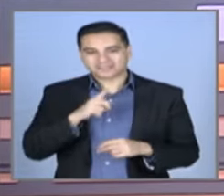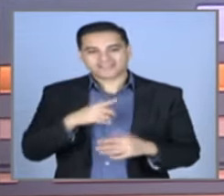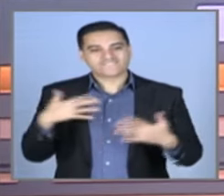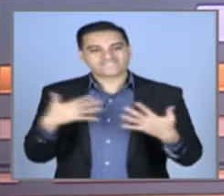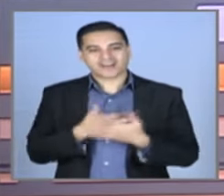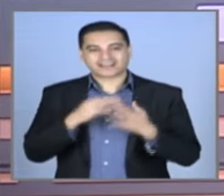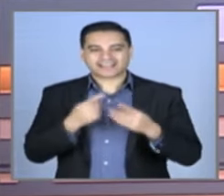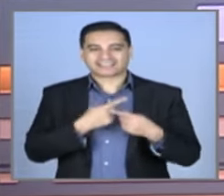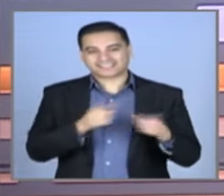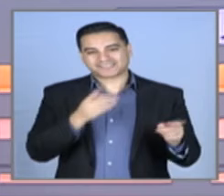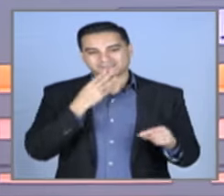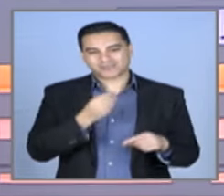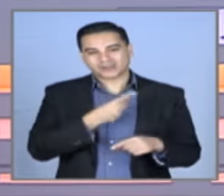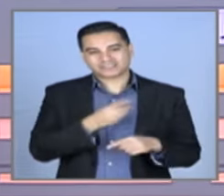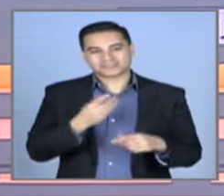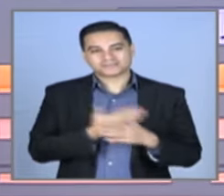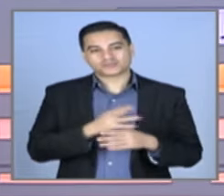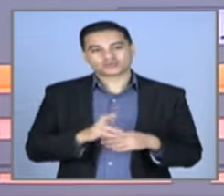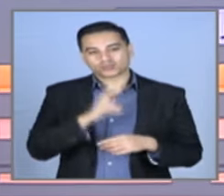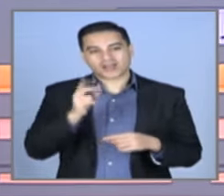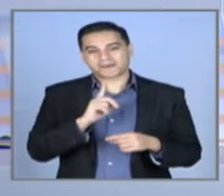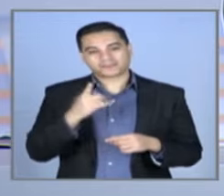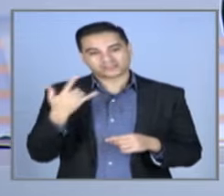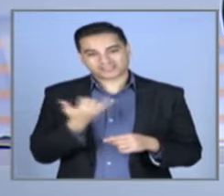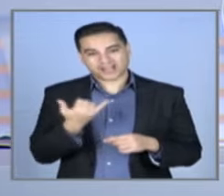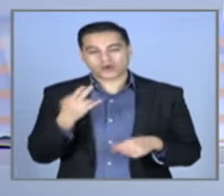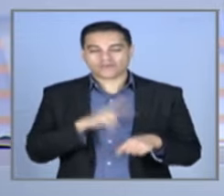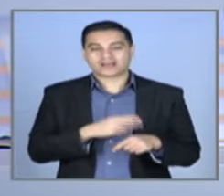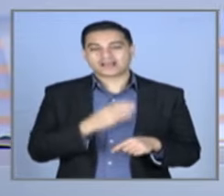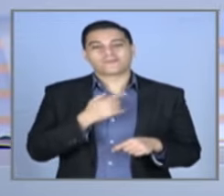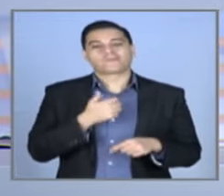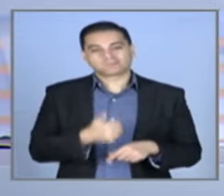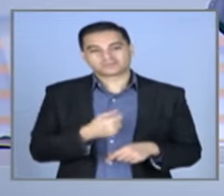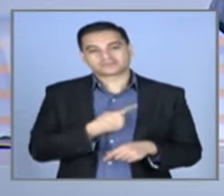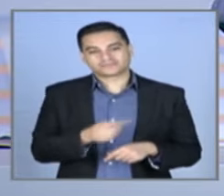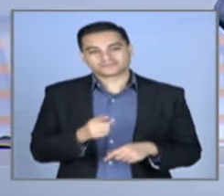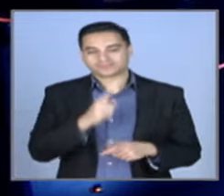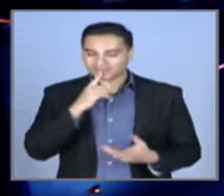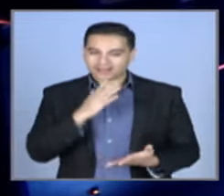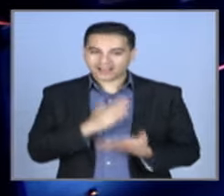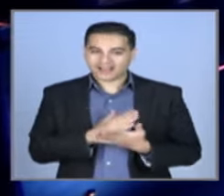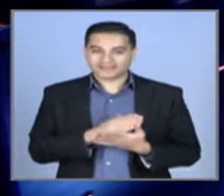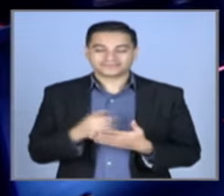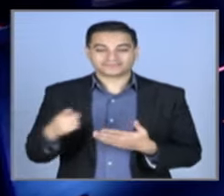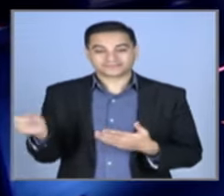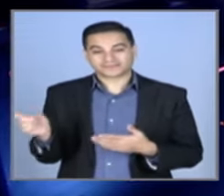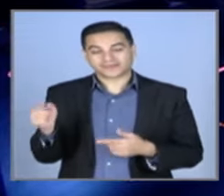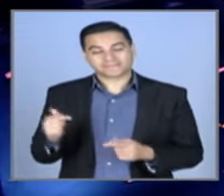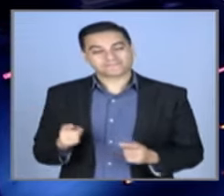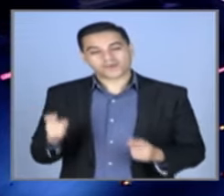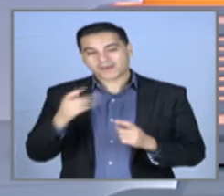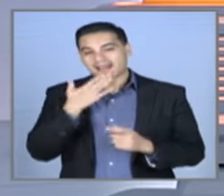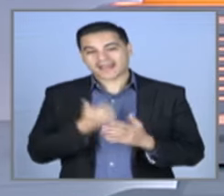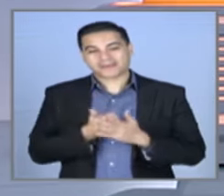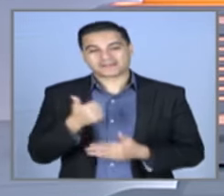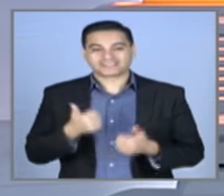هم فرحوا لك لأن السؤال ما كانش سهل وإجابته كانت عندك، ولكن هي المباريات الجميلة